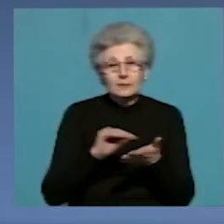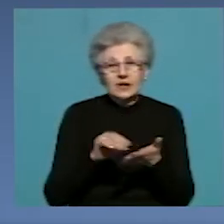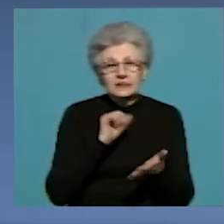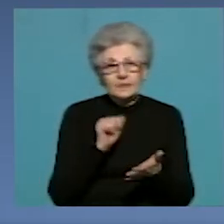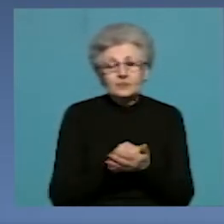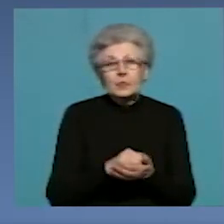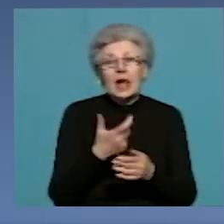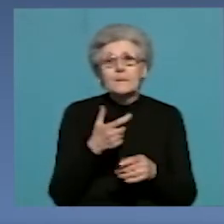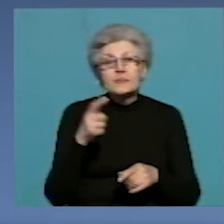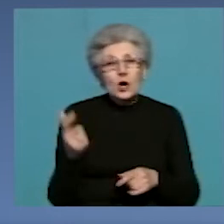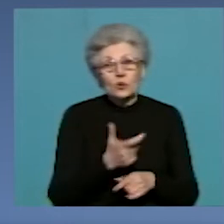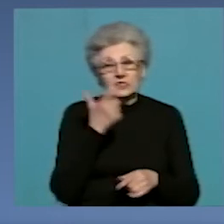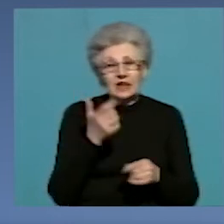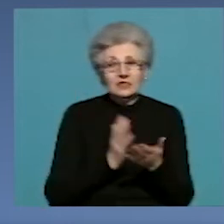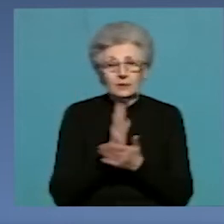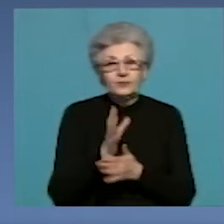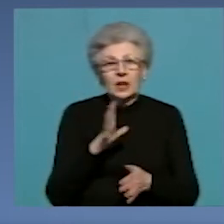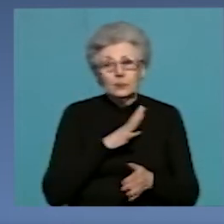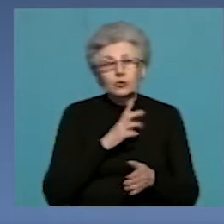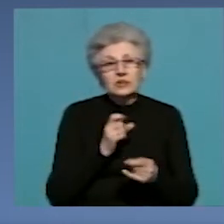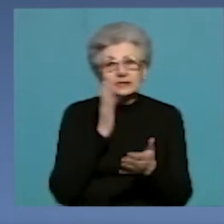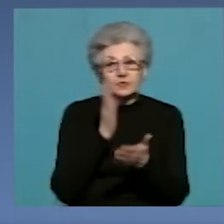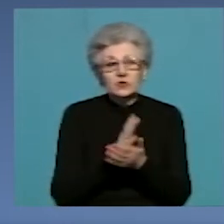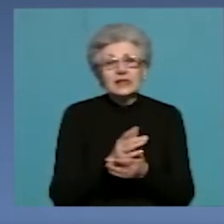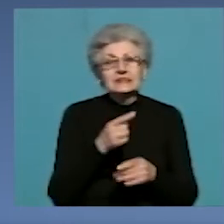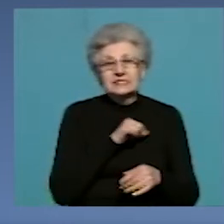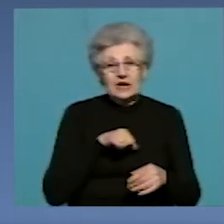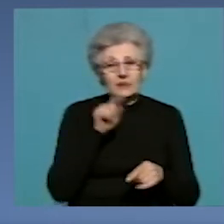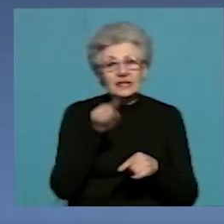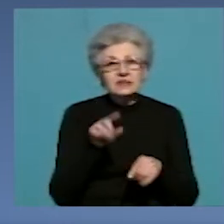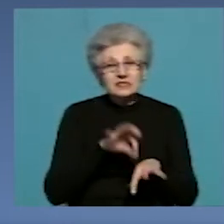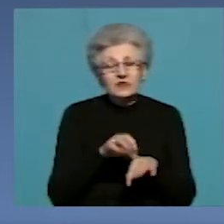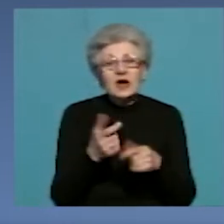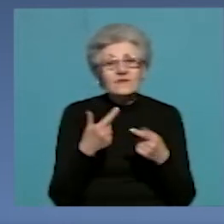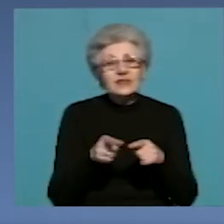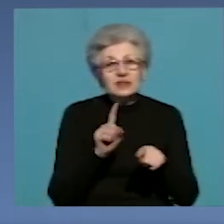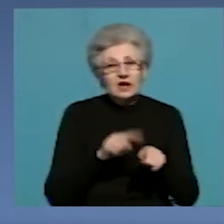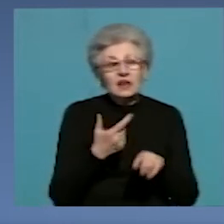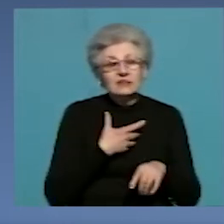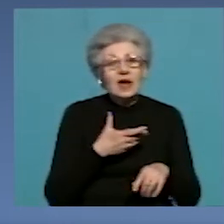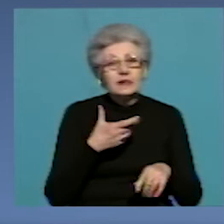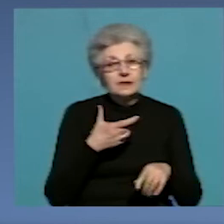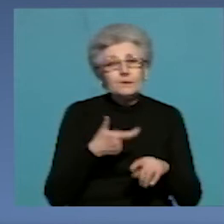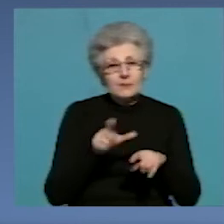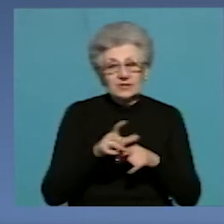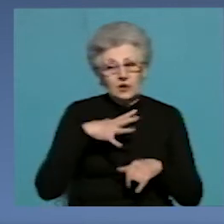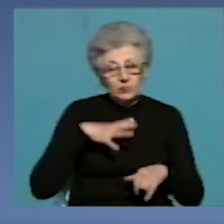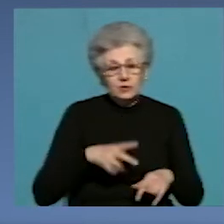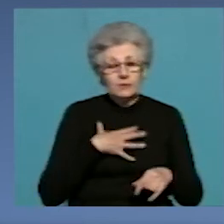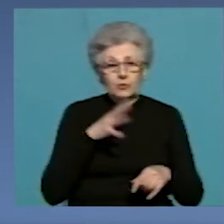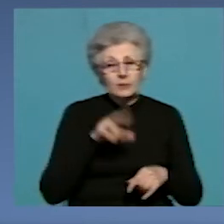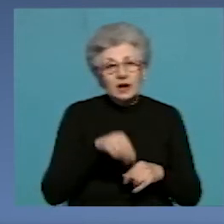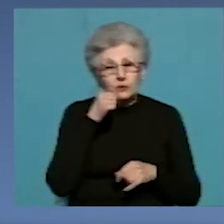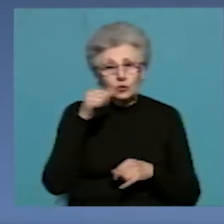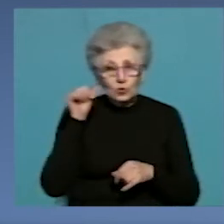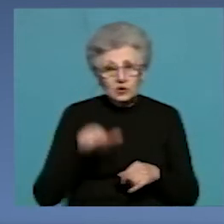Пріоритетні послуги були спрямовані саме на ті захворювання, від яких найбільше потерпають і помирають українці. На першому місці у нас